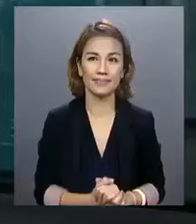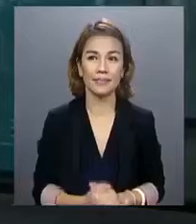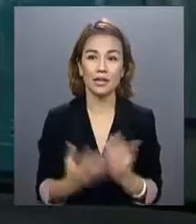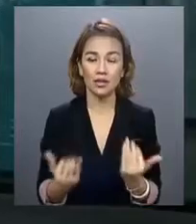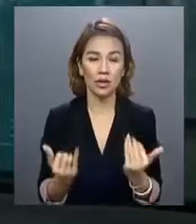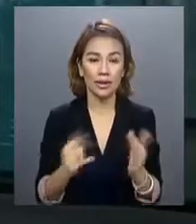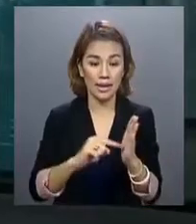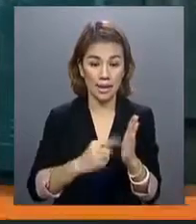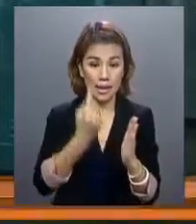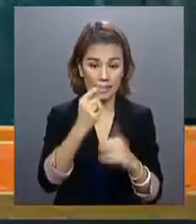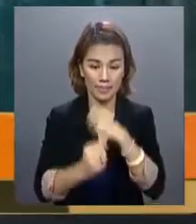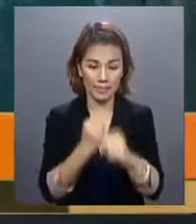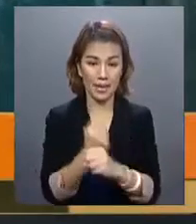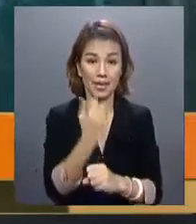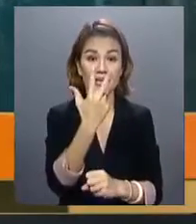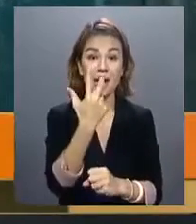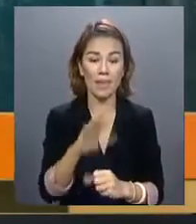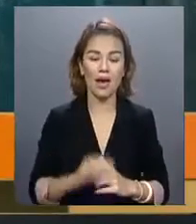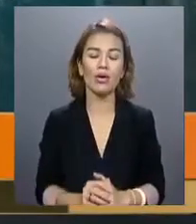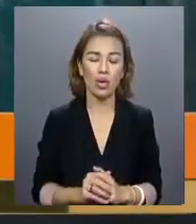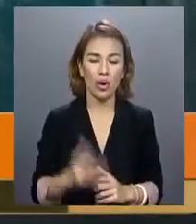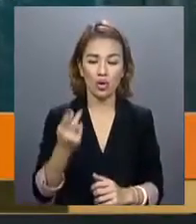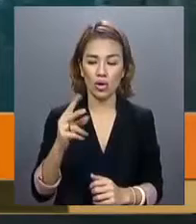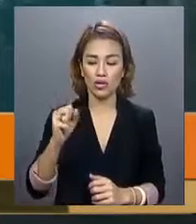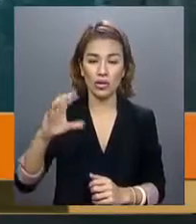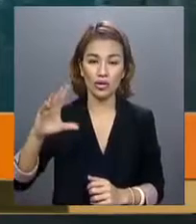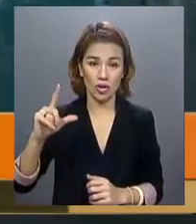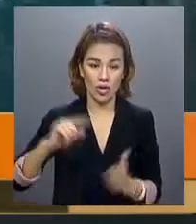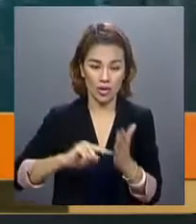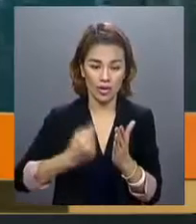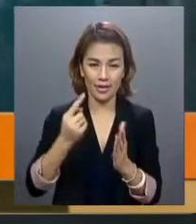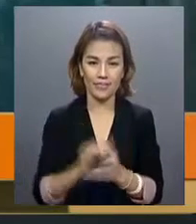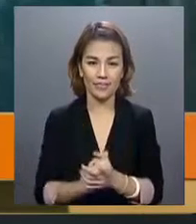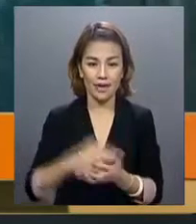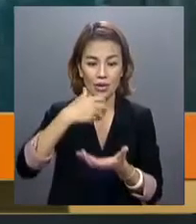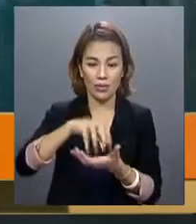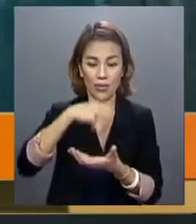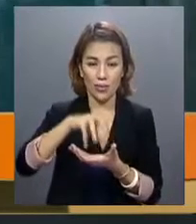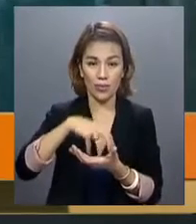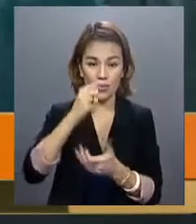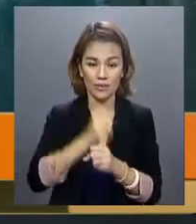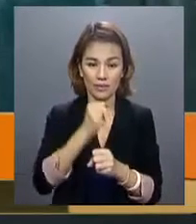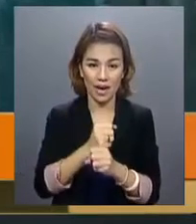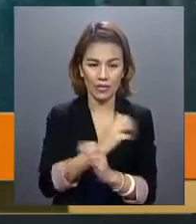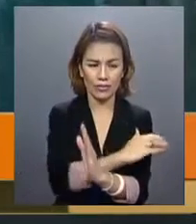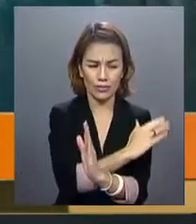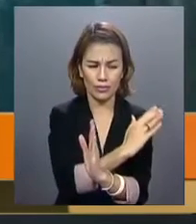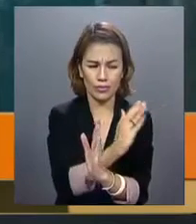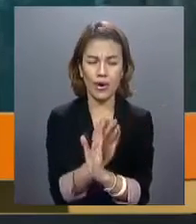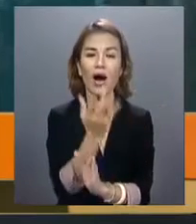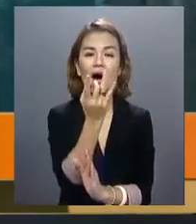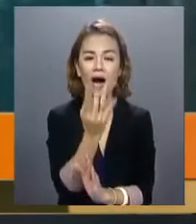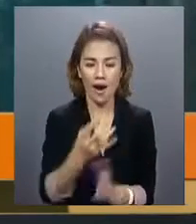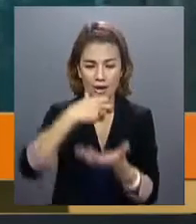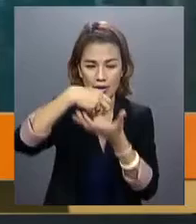ของการเข้าสู่ปีที่3ของคสช.นะคะเริ่มต้นด้วยการแถลงผลการดำเนินงานที่ผ่านมานะคะก่อนที่ในช่วงบ่ายจ